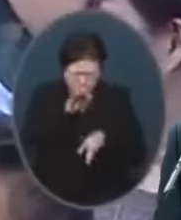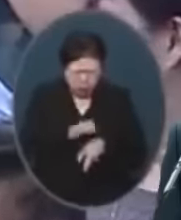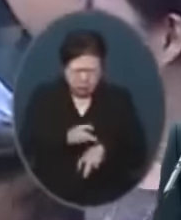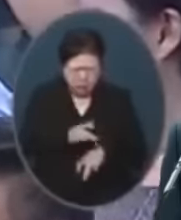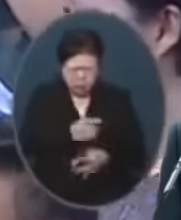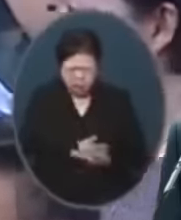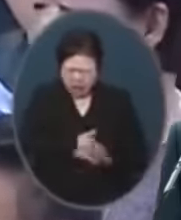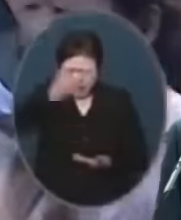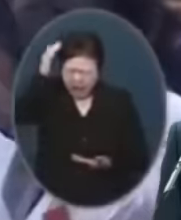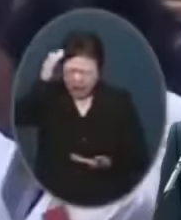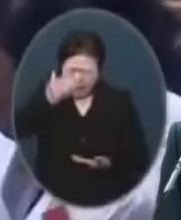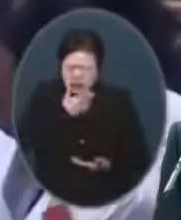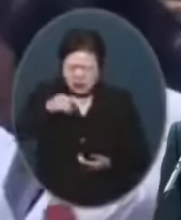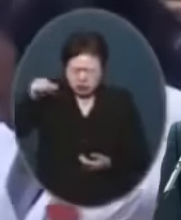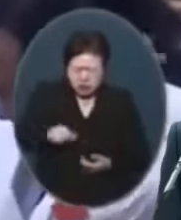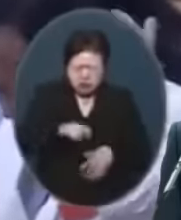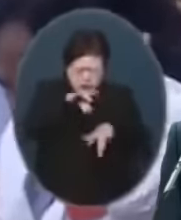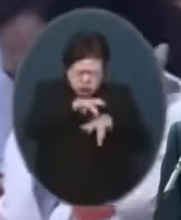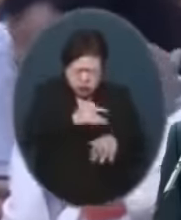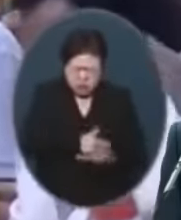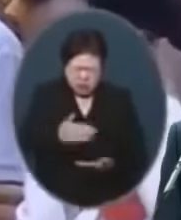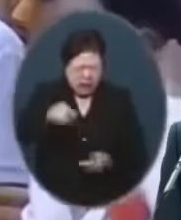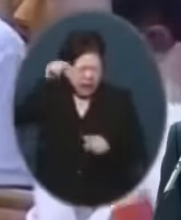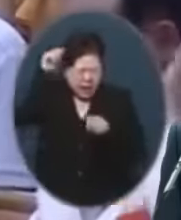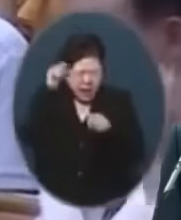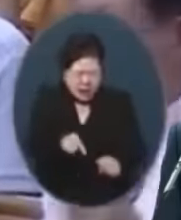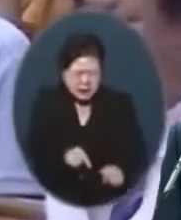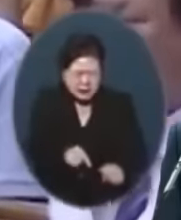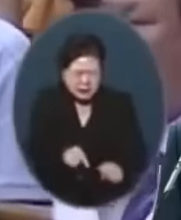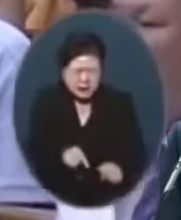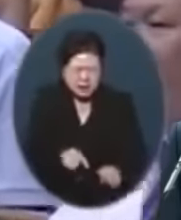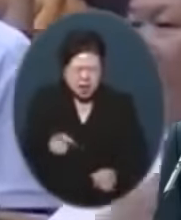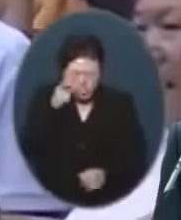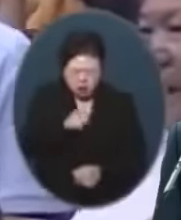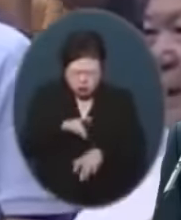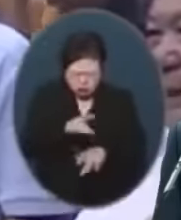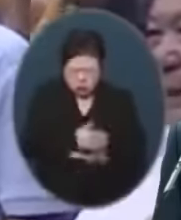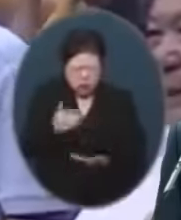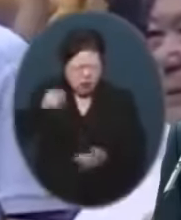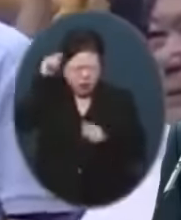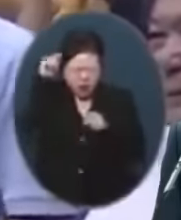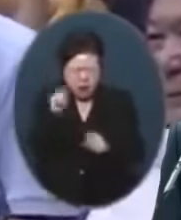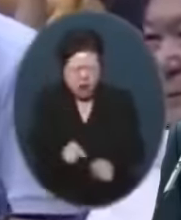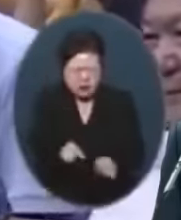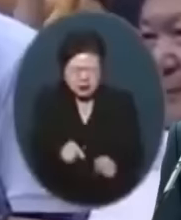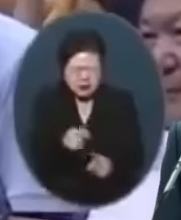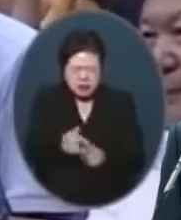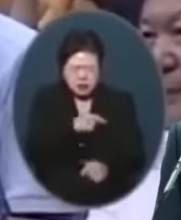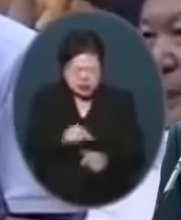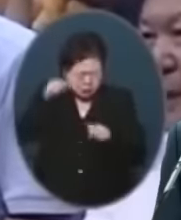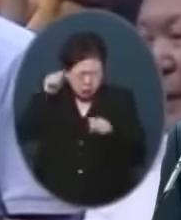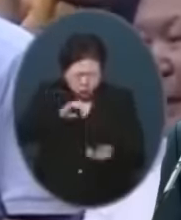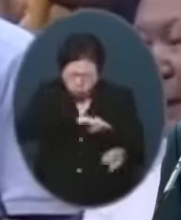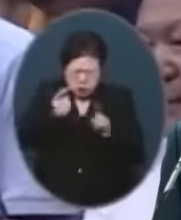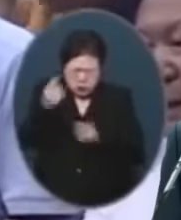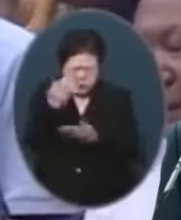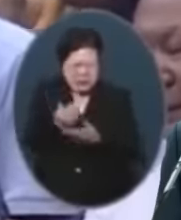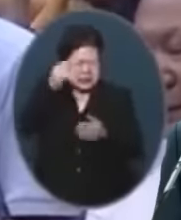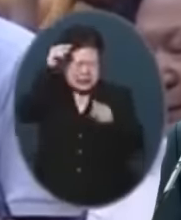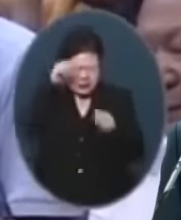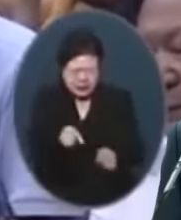물러갈지어다. 저주받은 귀신아 물러가라. 더러운 귀신아 물러가라. 예수 이름으로 고침을